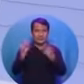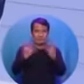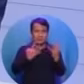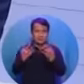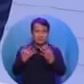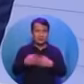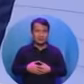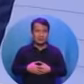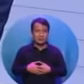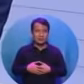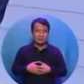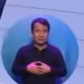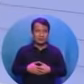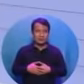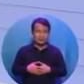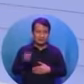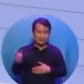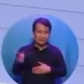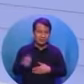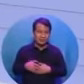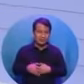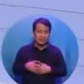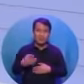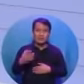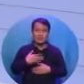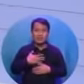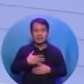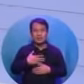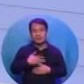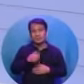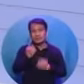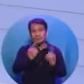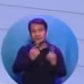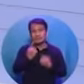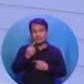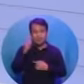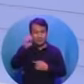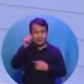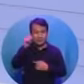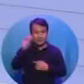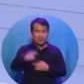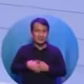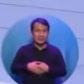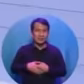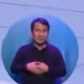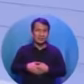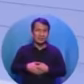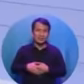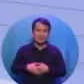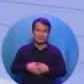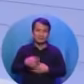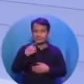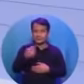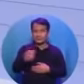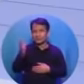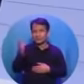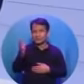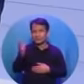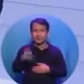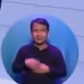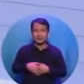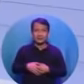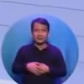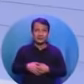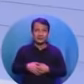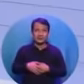Sa pag batiin sir. Ma'am, batiin mo si mister. Batiin mo. Happy birthday, Kevin Katz. Magpapos pa rin ako siya. Ayun. Shout out